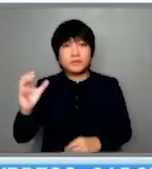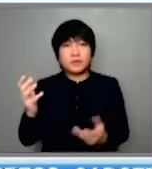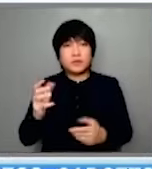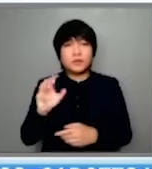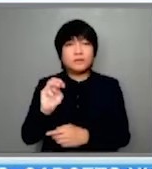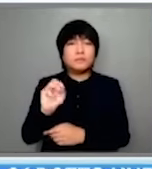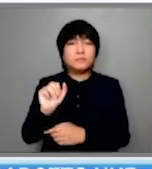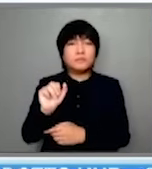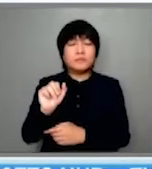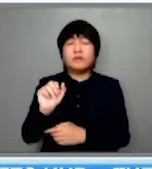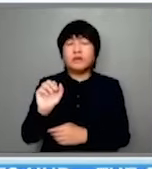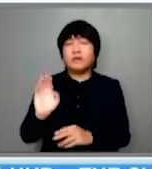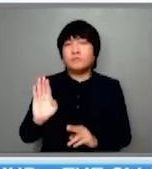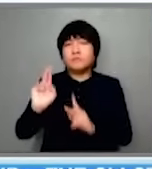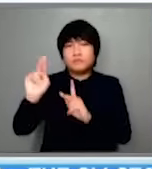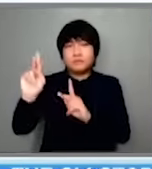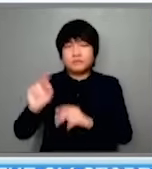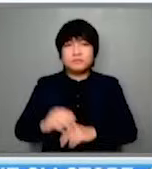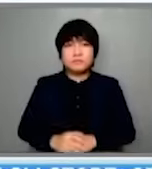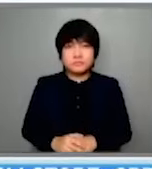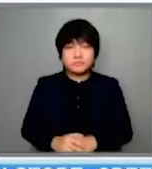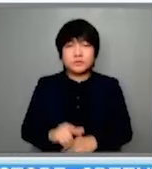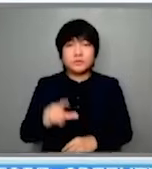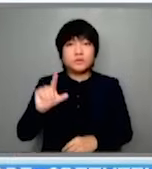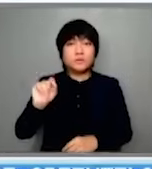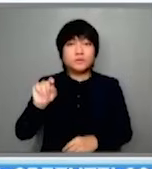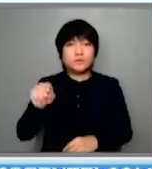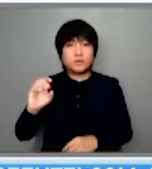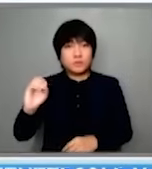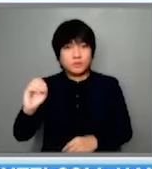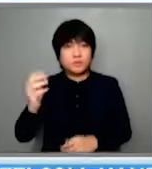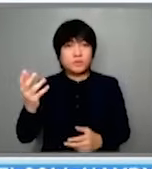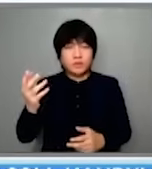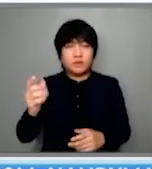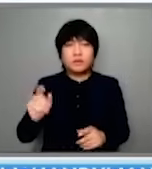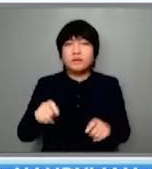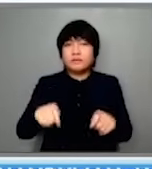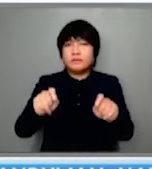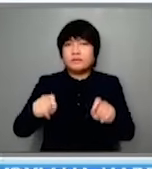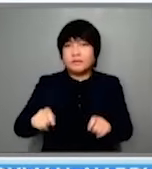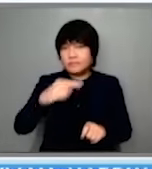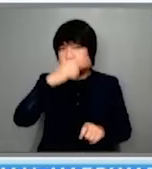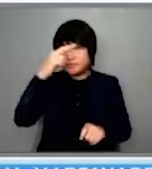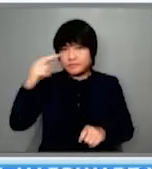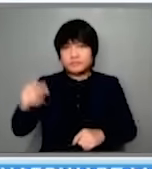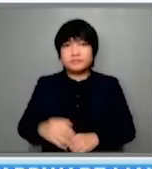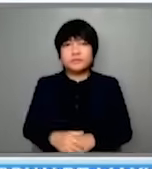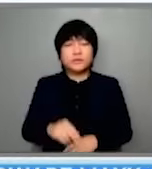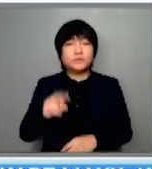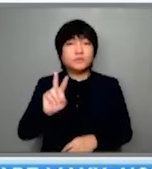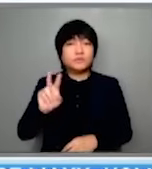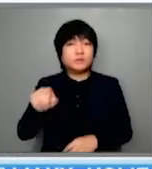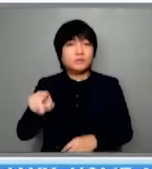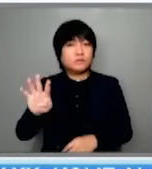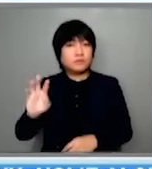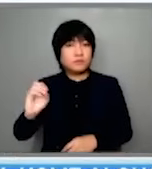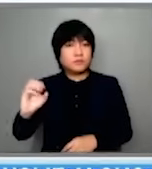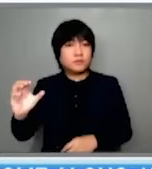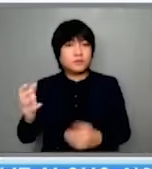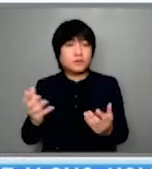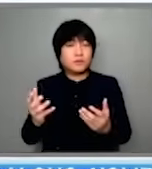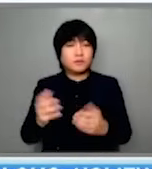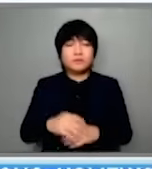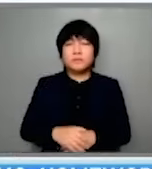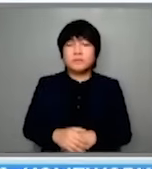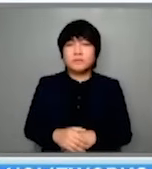Bukidnon. 20 degrees Celsius sa Tanay, Rizal. 22.4 degrees Celsius naman ang minimum temperature ngayon